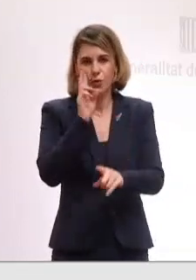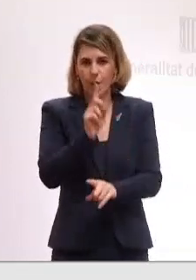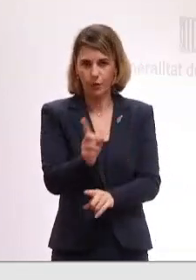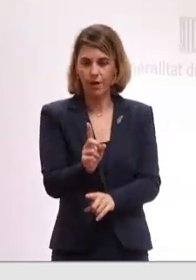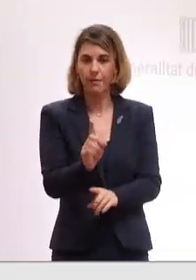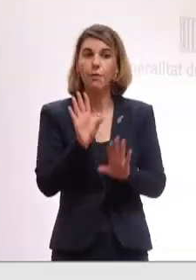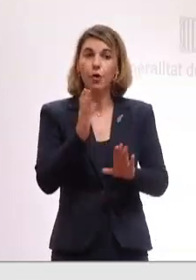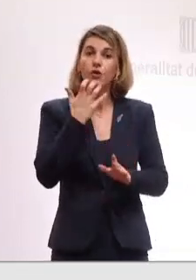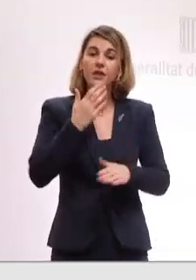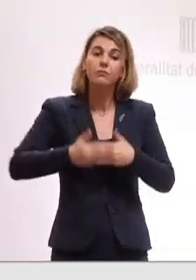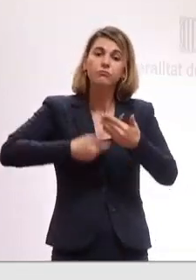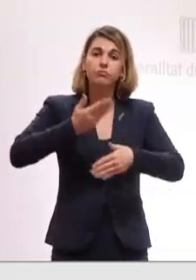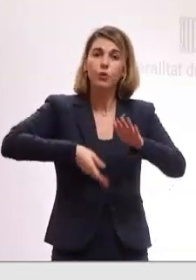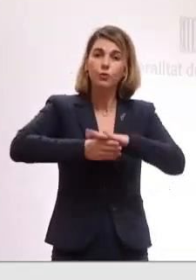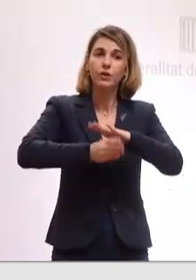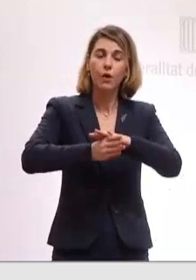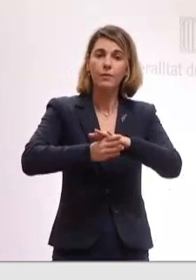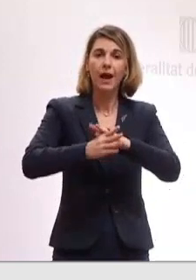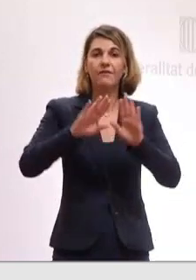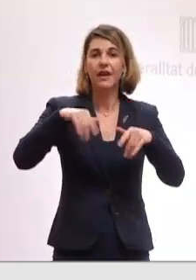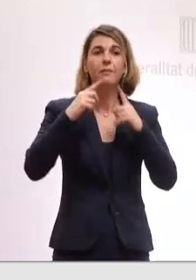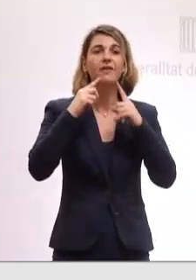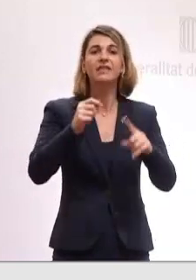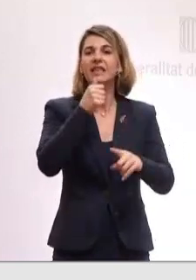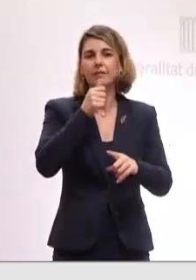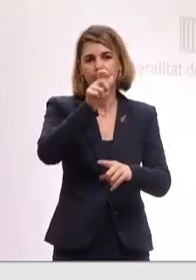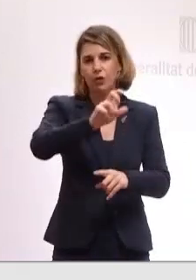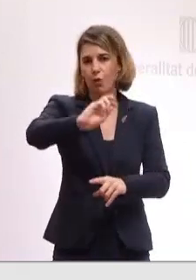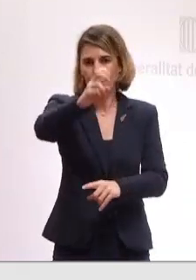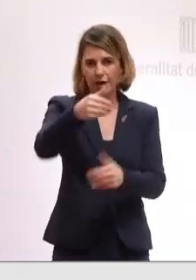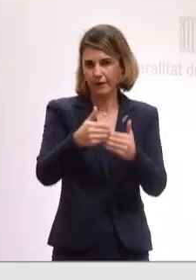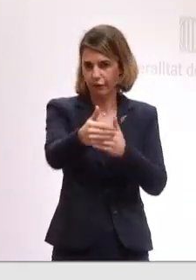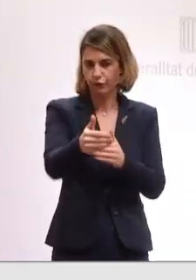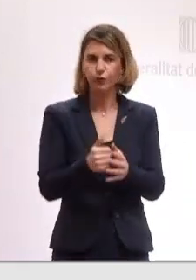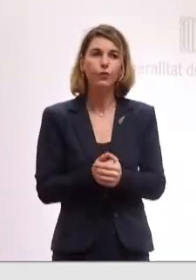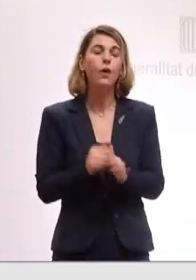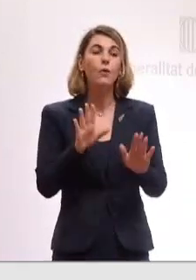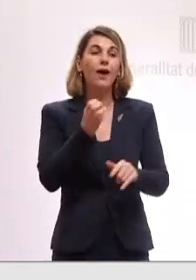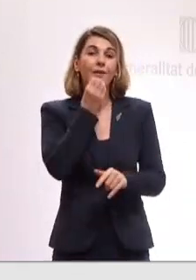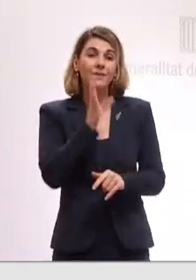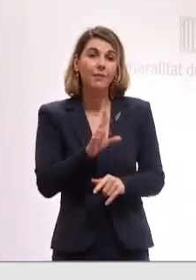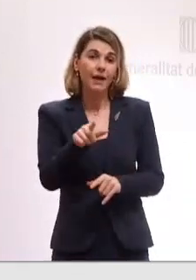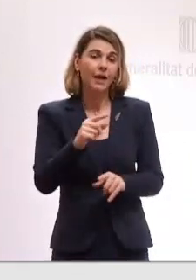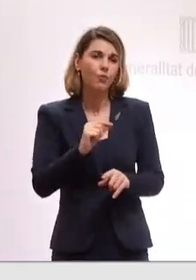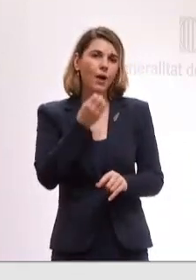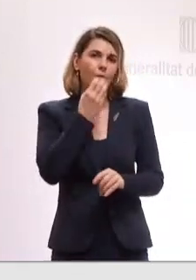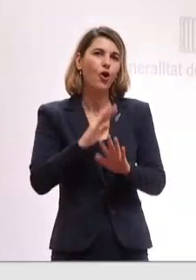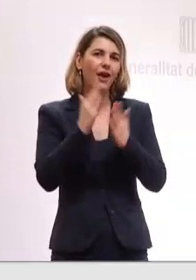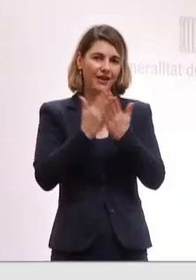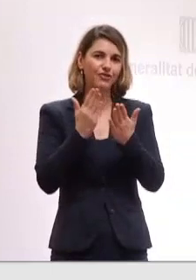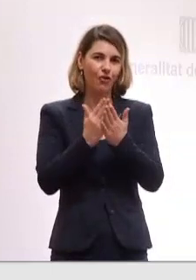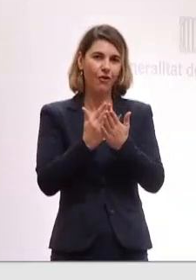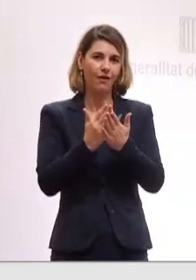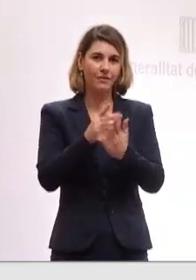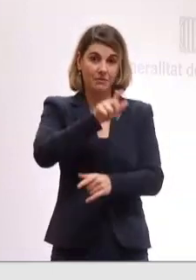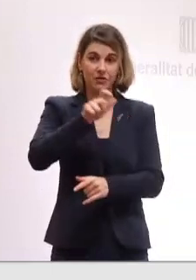si tiraven endavant, se'n beneficiarien d'altres. Em sembla que va ser una bona escola pels que vam estar